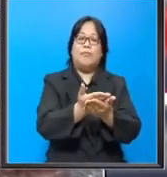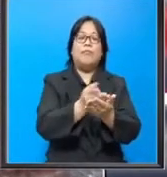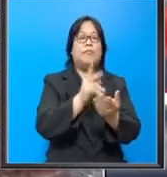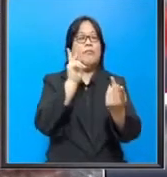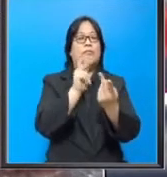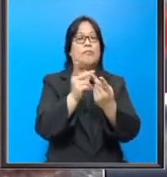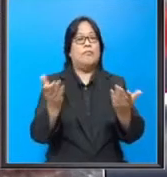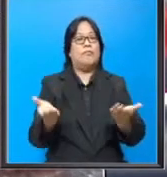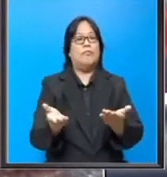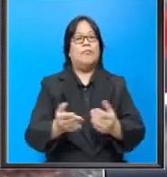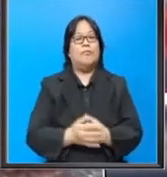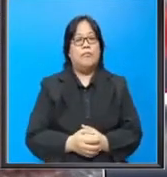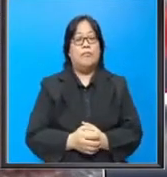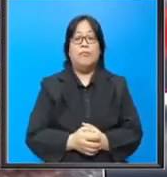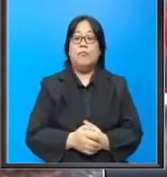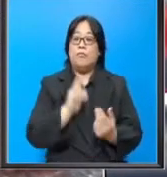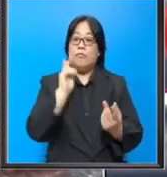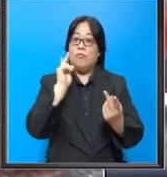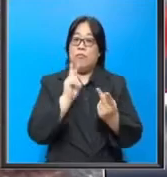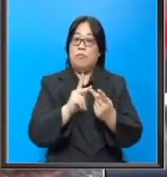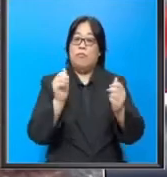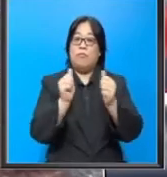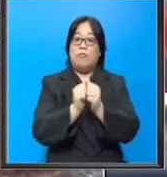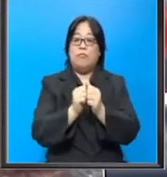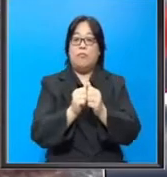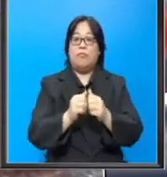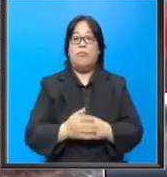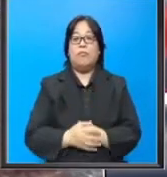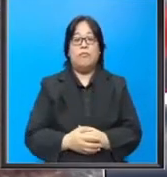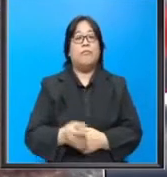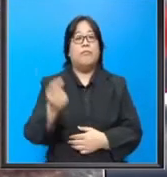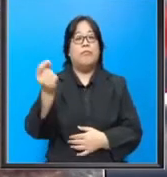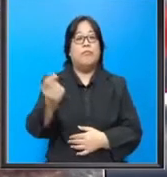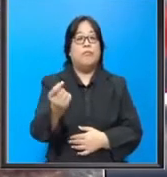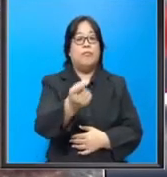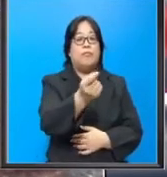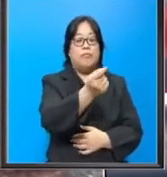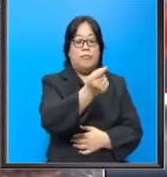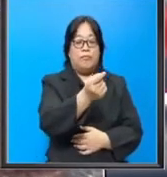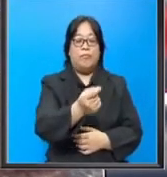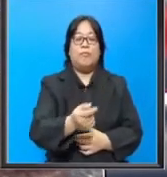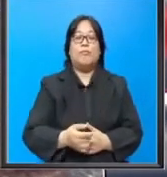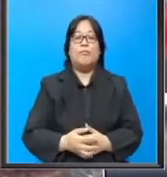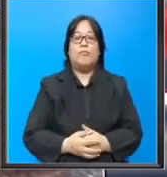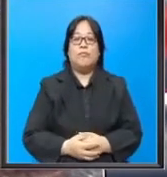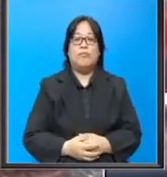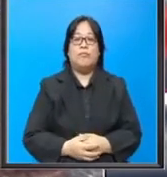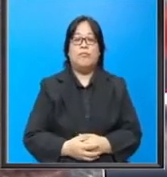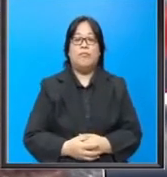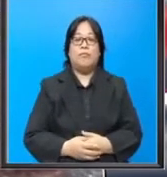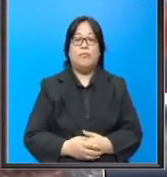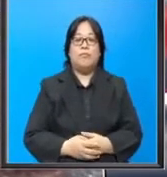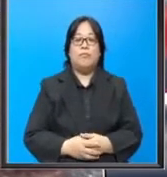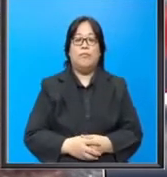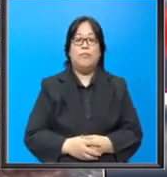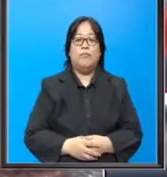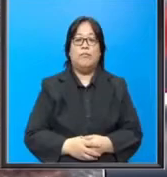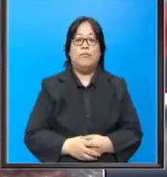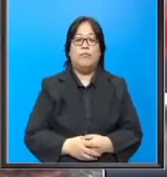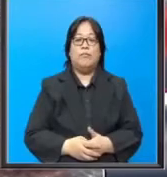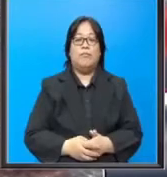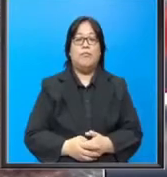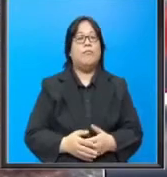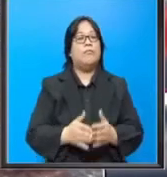sangat efektif ini bersesuaian lainsakartum laazidannakum walain kafartum Inna adzabi lasyadid